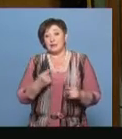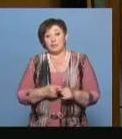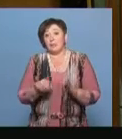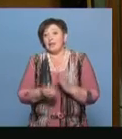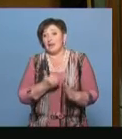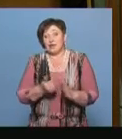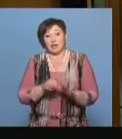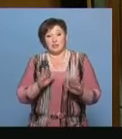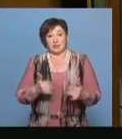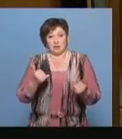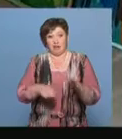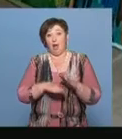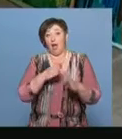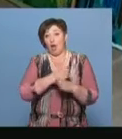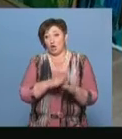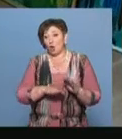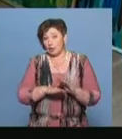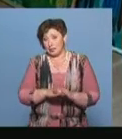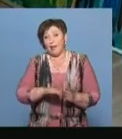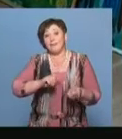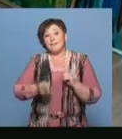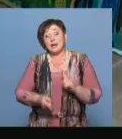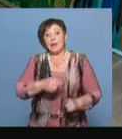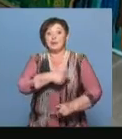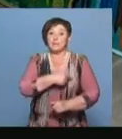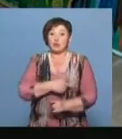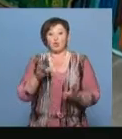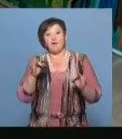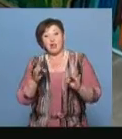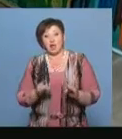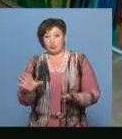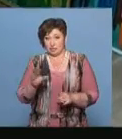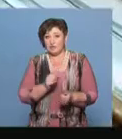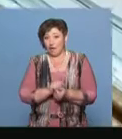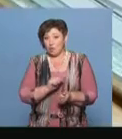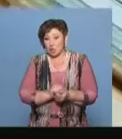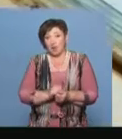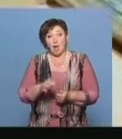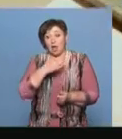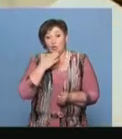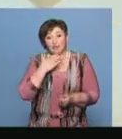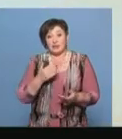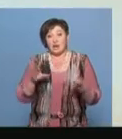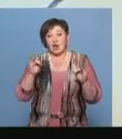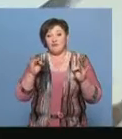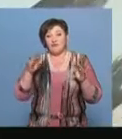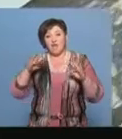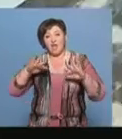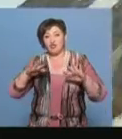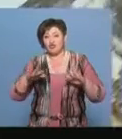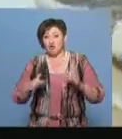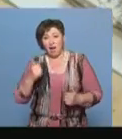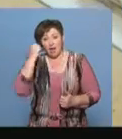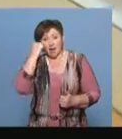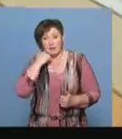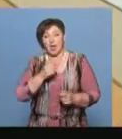хватает места для хранения фондов. Перепады температуры и влажности свое дело делают, полотна трескаются, ветшают. У художников-реставраторов